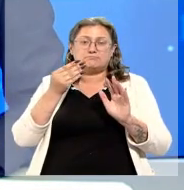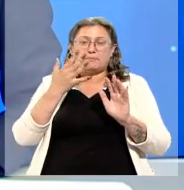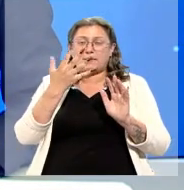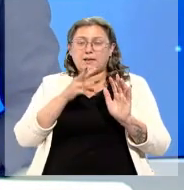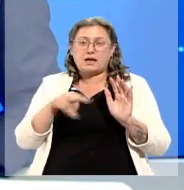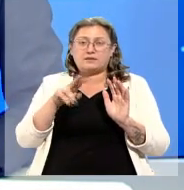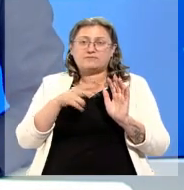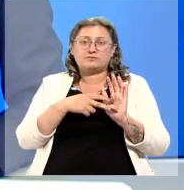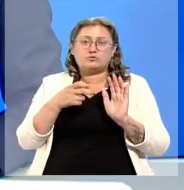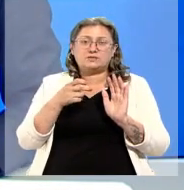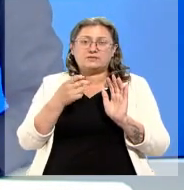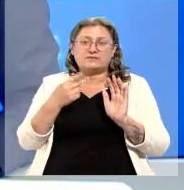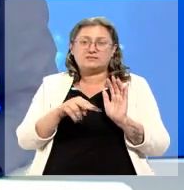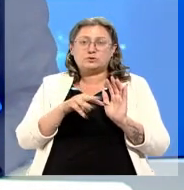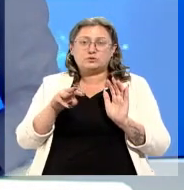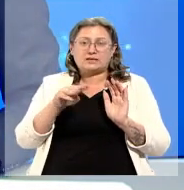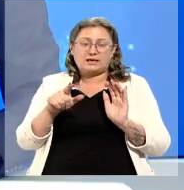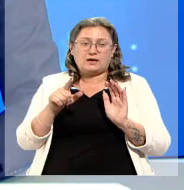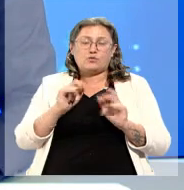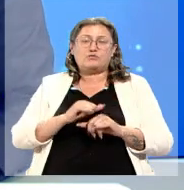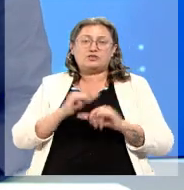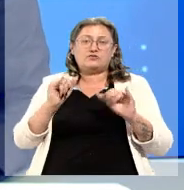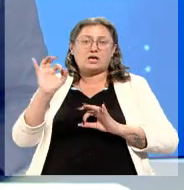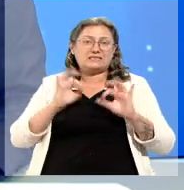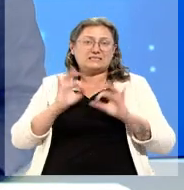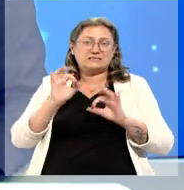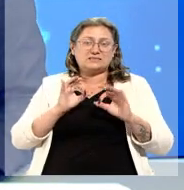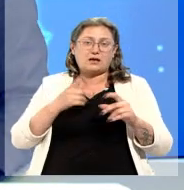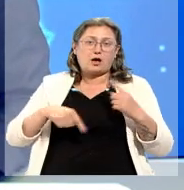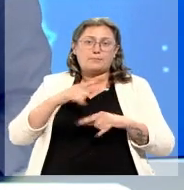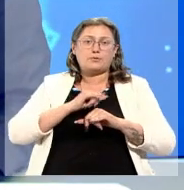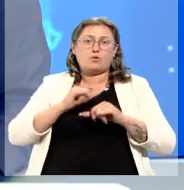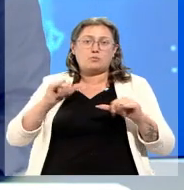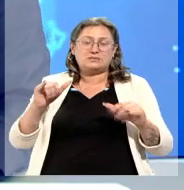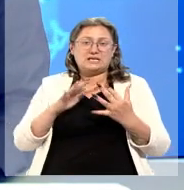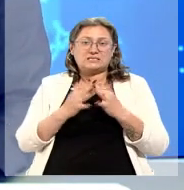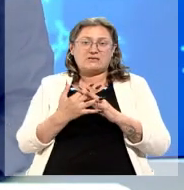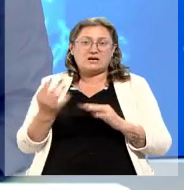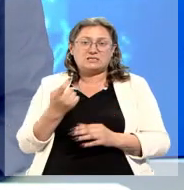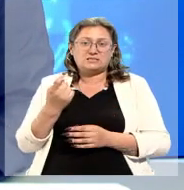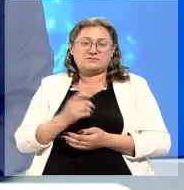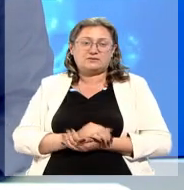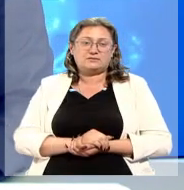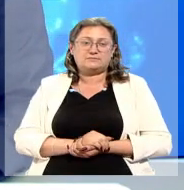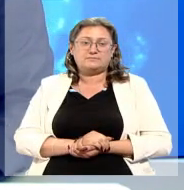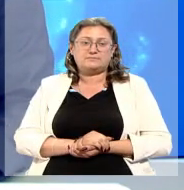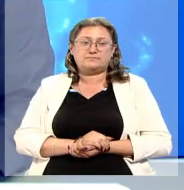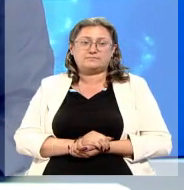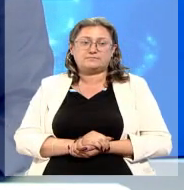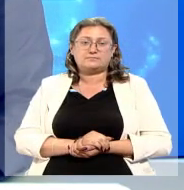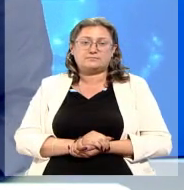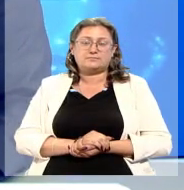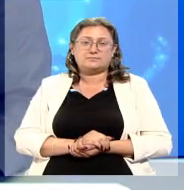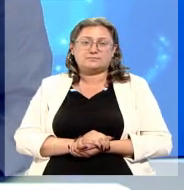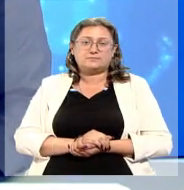индексі ұлғайып, өнеркәсіп өнім артуда. Тұрғындардың 92% мемлекеттік бағдарламалармен қоса инфрақұрылымдық нысандарды